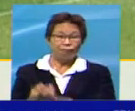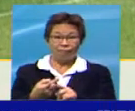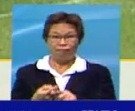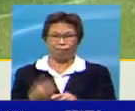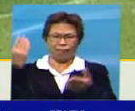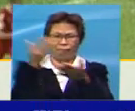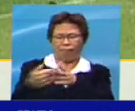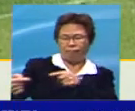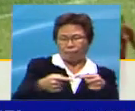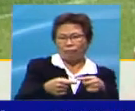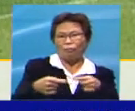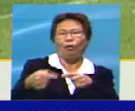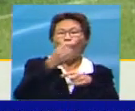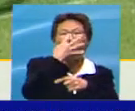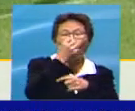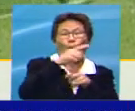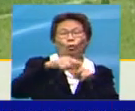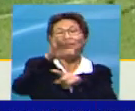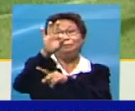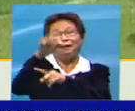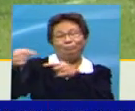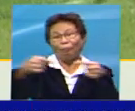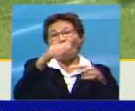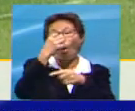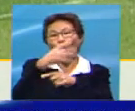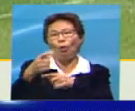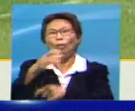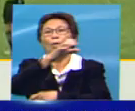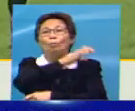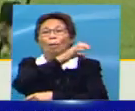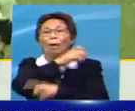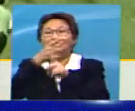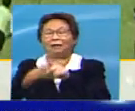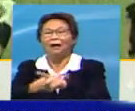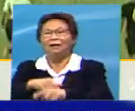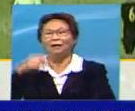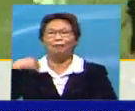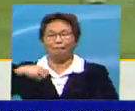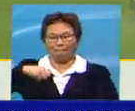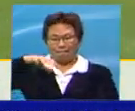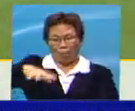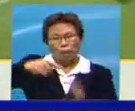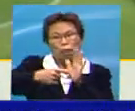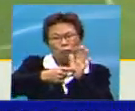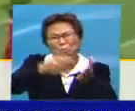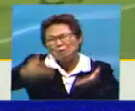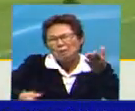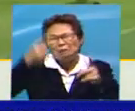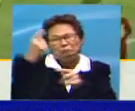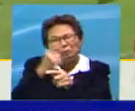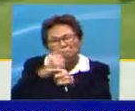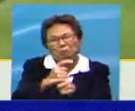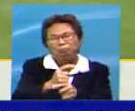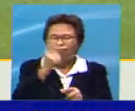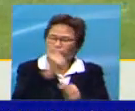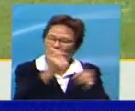Bagaimanapun, menjelang aksi pertemuan Hong Kong September nanti, pengendali dari Portugal itu memberi bayangan kemungkinan akan mengekalkan barisan sedia